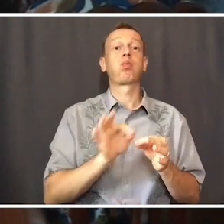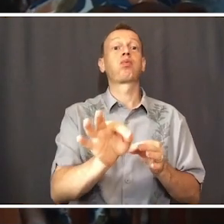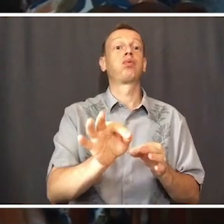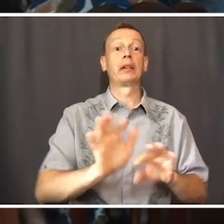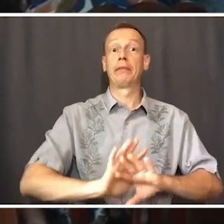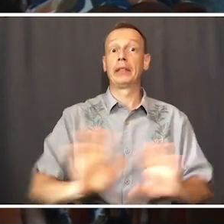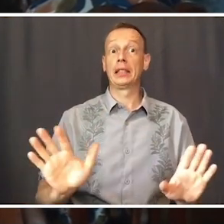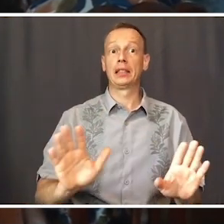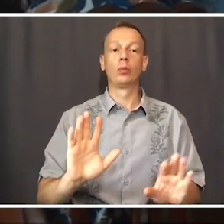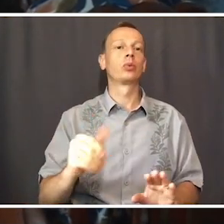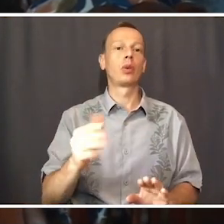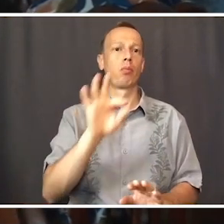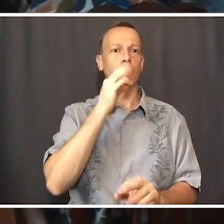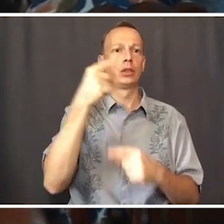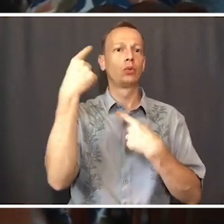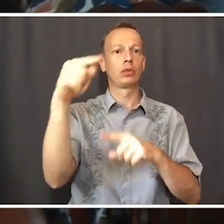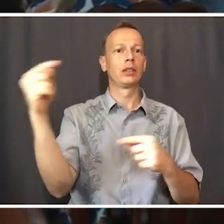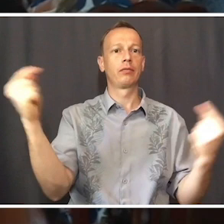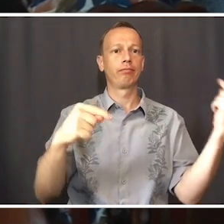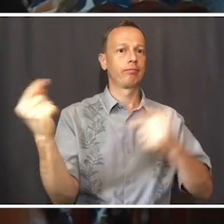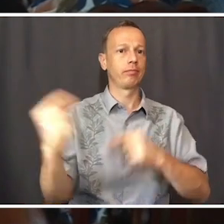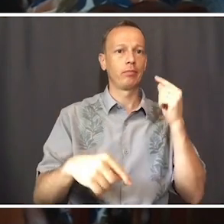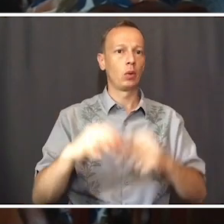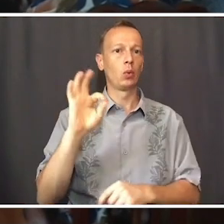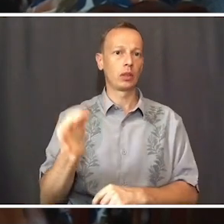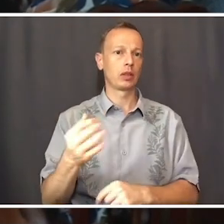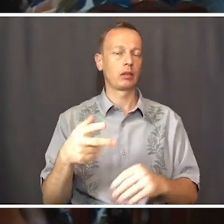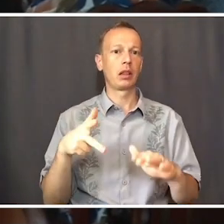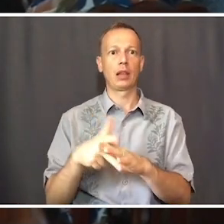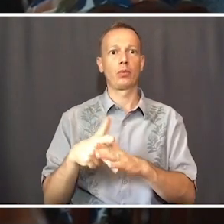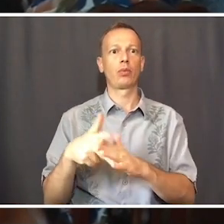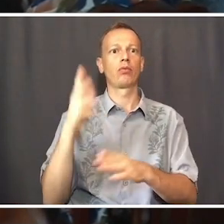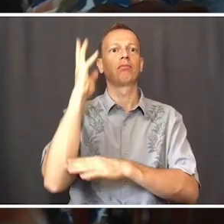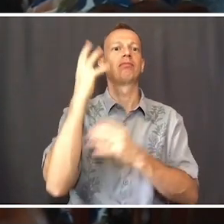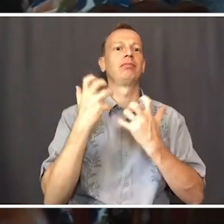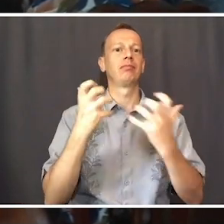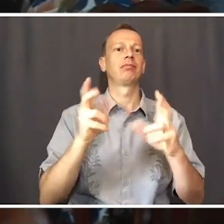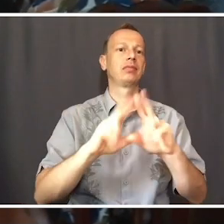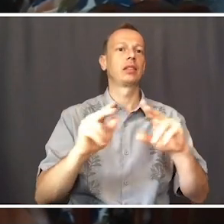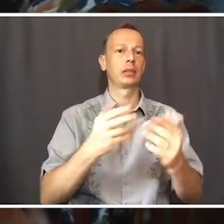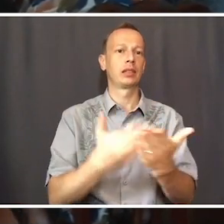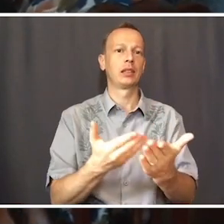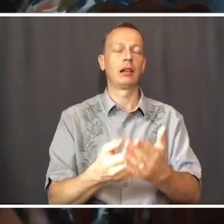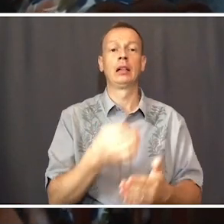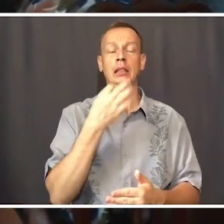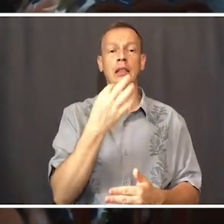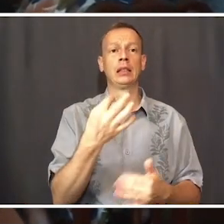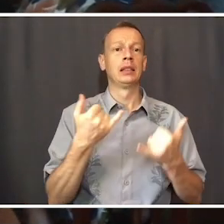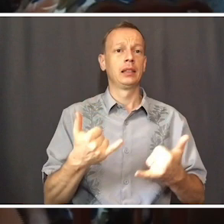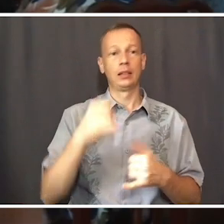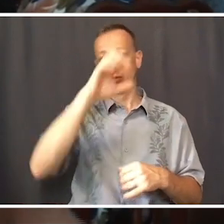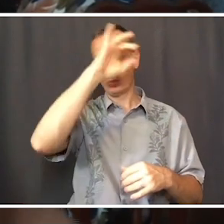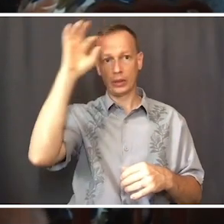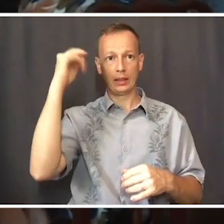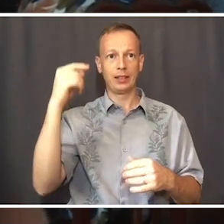touristes. C'est ce qu'il a déclaré au début de la conférence de presse en insistant sur le fait que la Polynésie est donc une